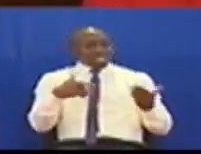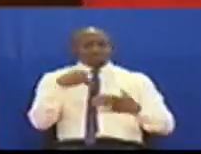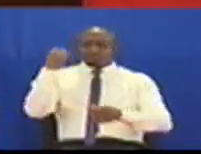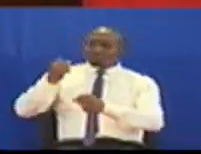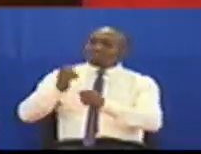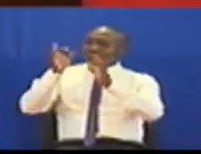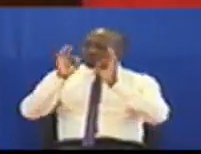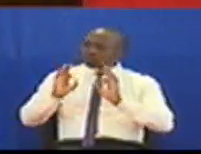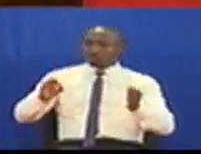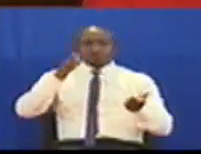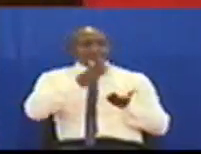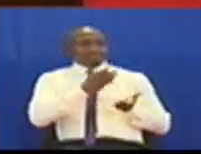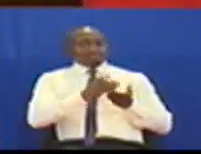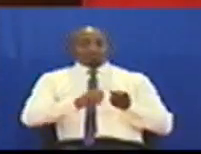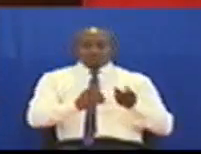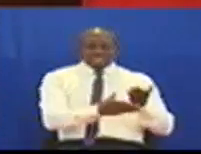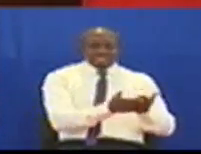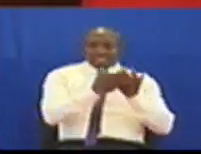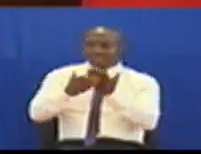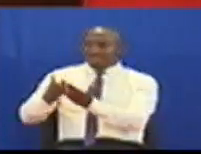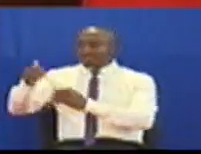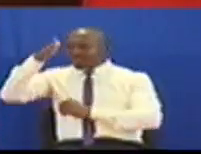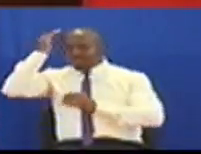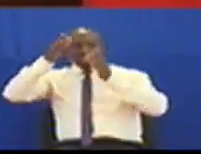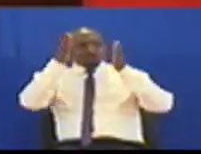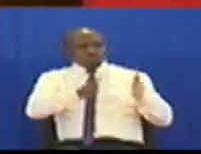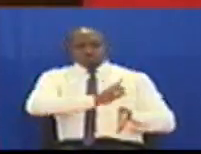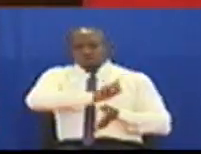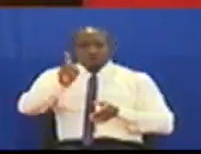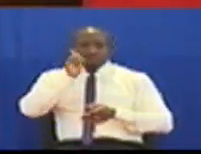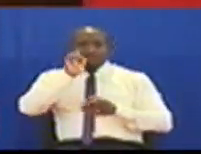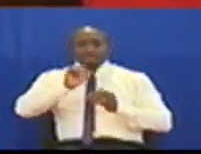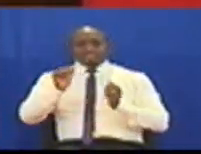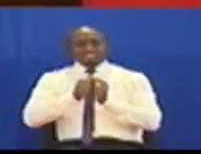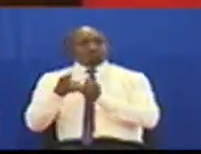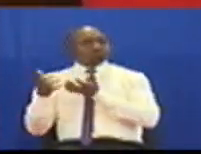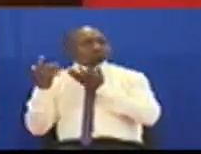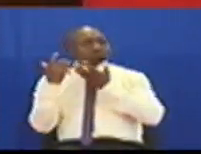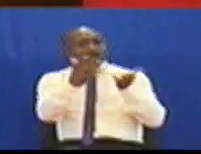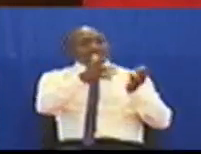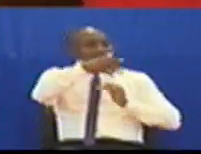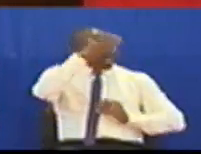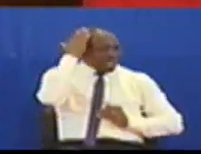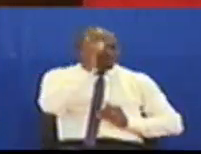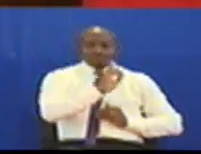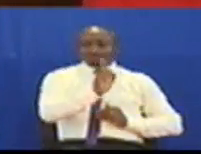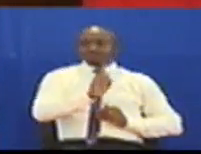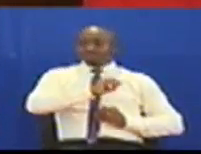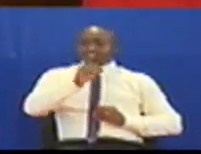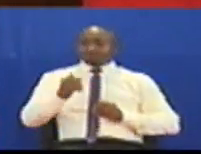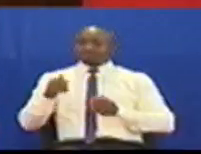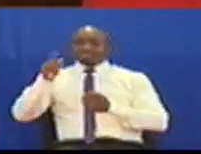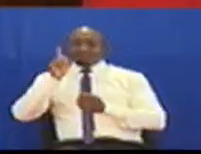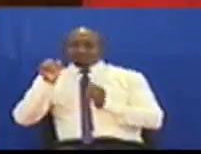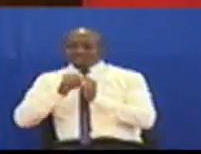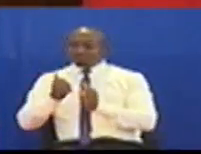kuhakikisha kwamba tunasaidiana na serikali kuu. Si kila kitu kuiachia serikali, tunakuja tunasimama hapa kitu fulani